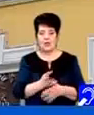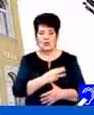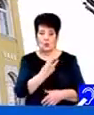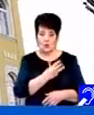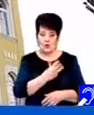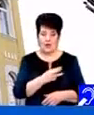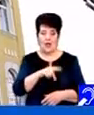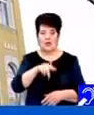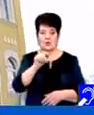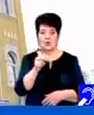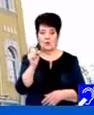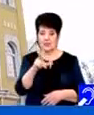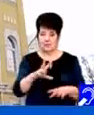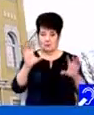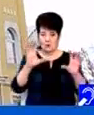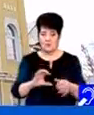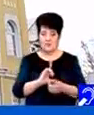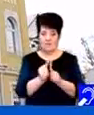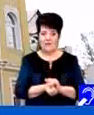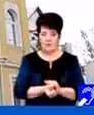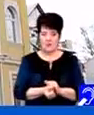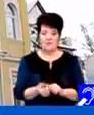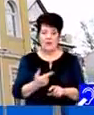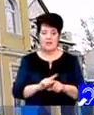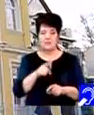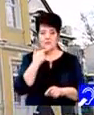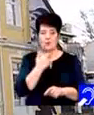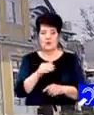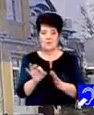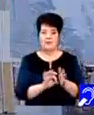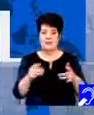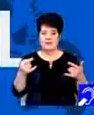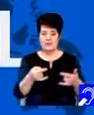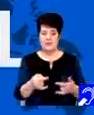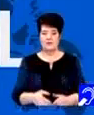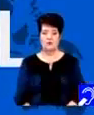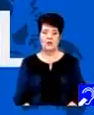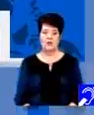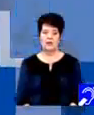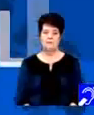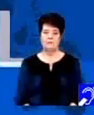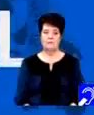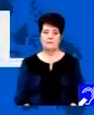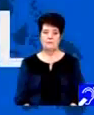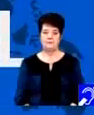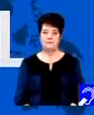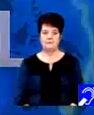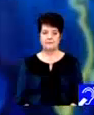ca articolul 13 din Constituție să fie modificat. Vă spunem mai multe imediat în telejurnal.